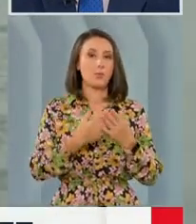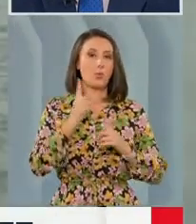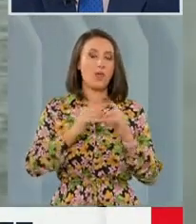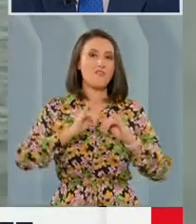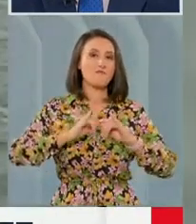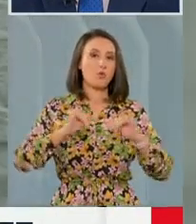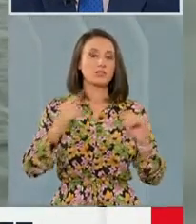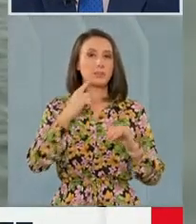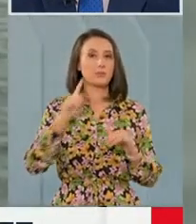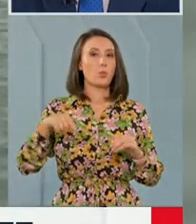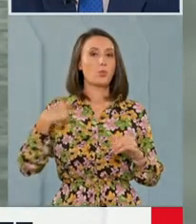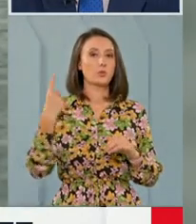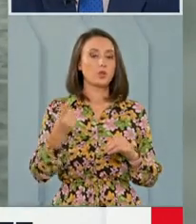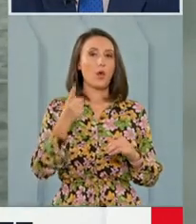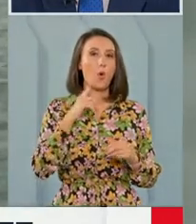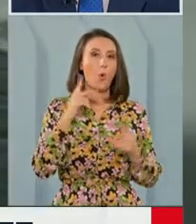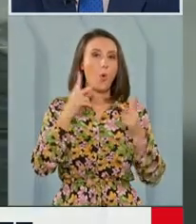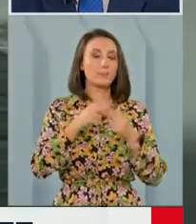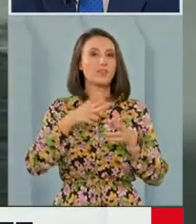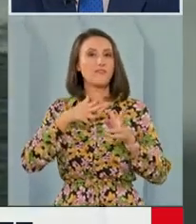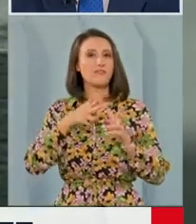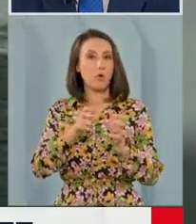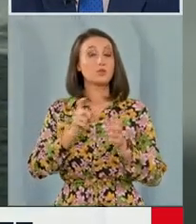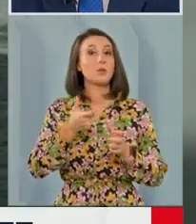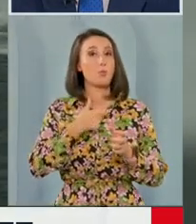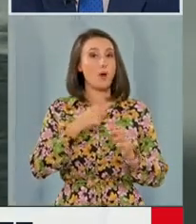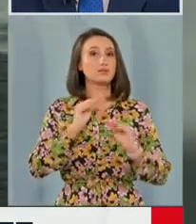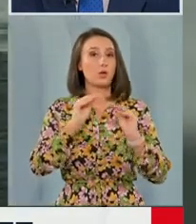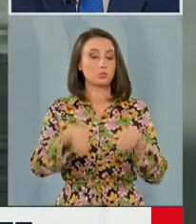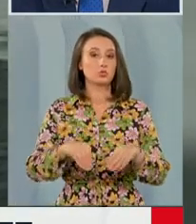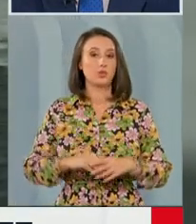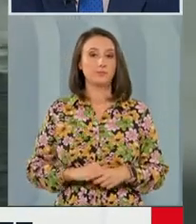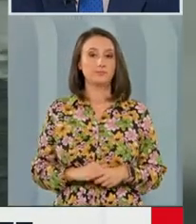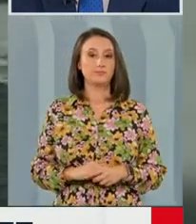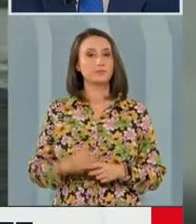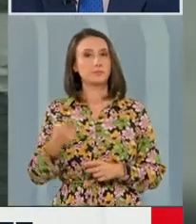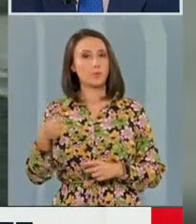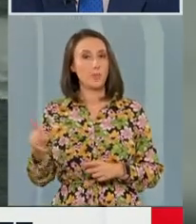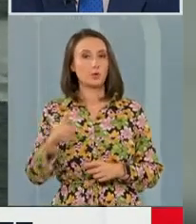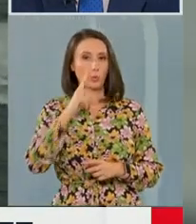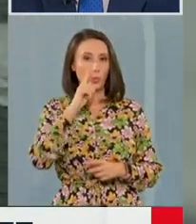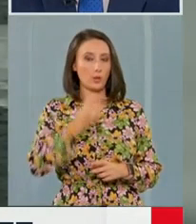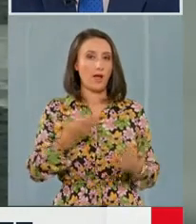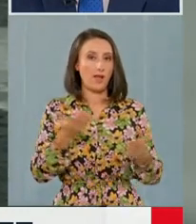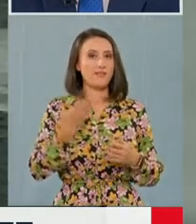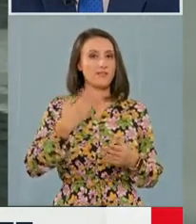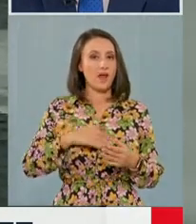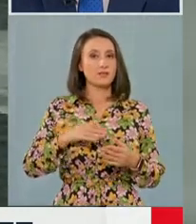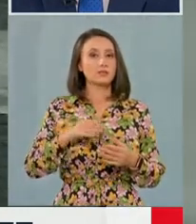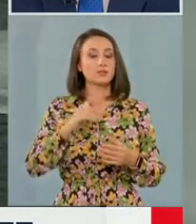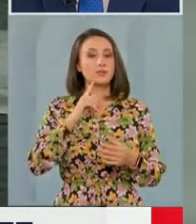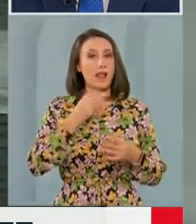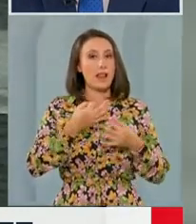săptămânii următoare, măcar la o încetare a focului, s-ar putea ajunge. De o parte, e Ucraina care vrea să-și elibereze